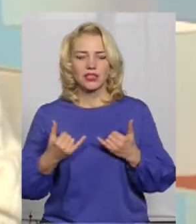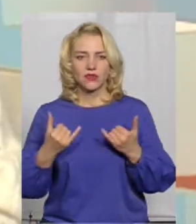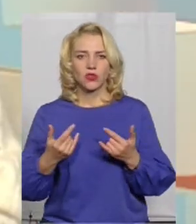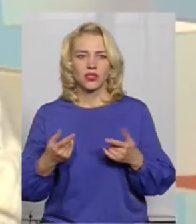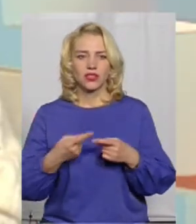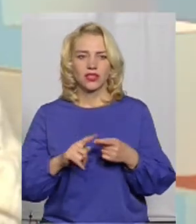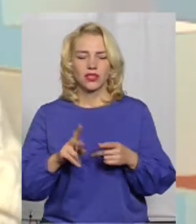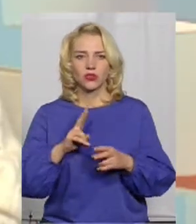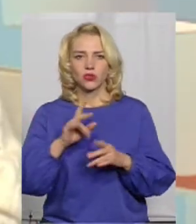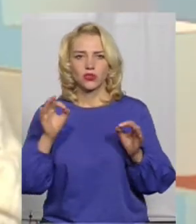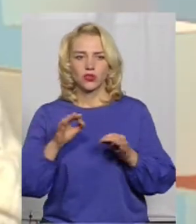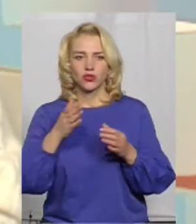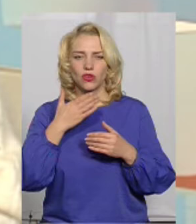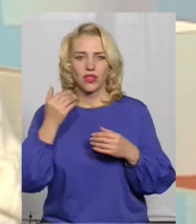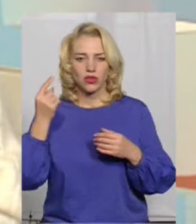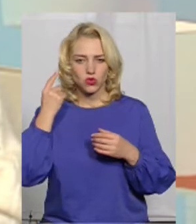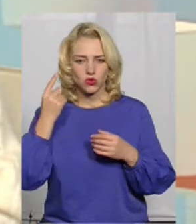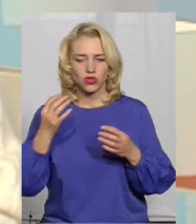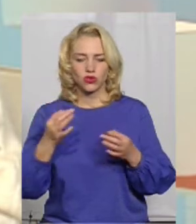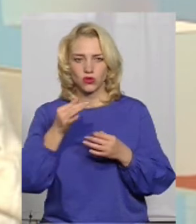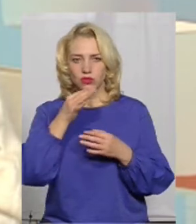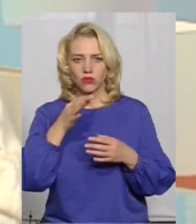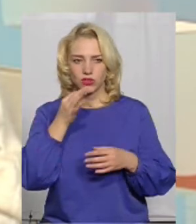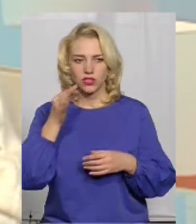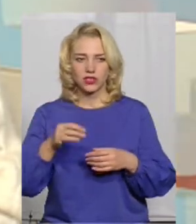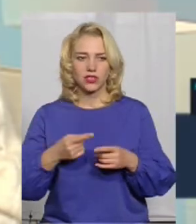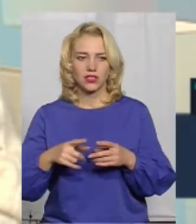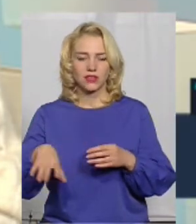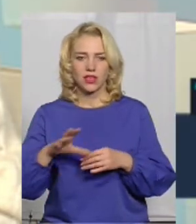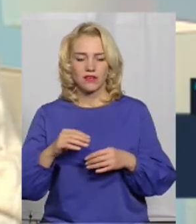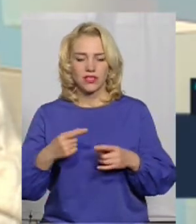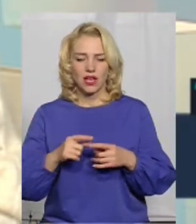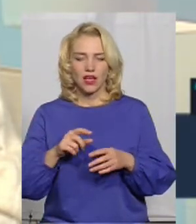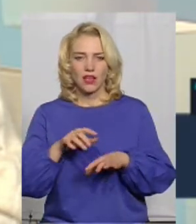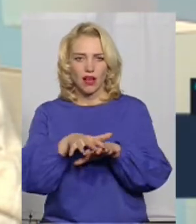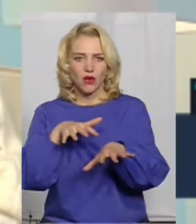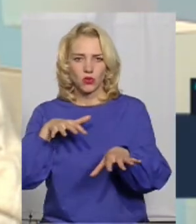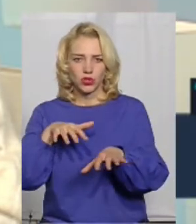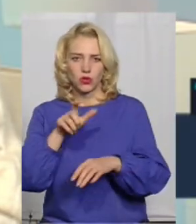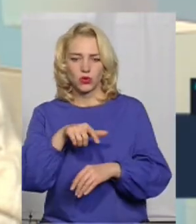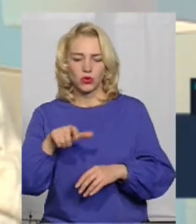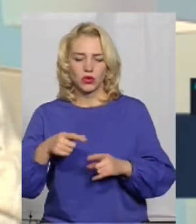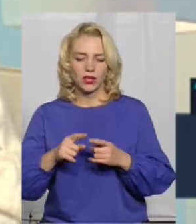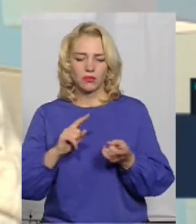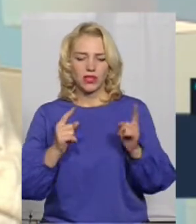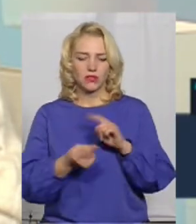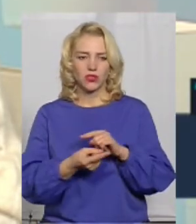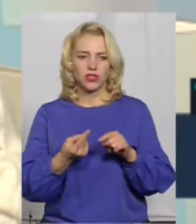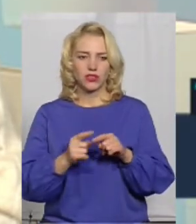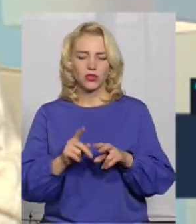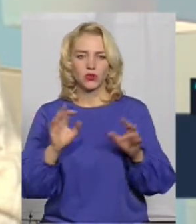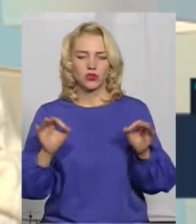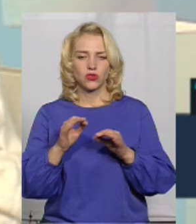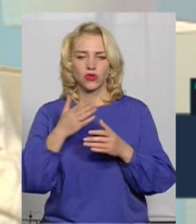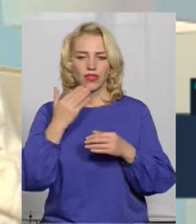не чує і нічого не може сказати. І в певний момент, насправді, оця вся аудиторія перетворилася в більшості випадків на тих, хто нічого не